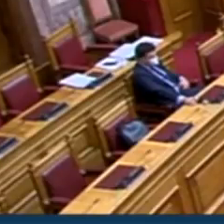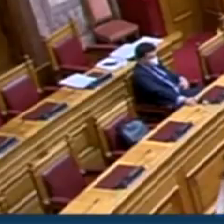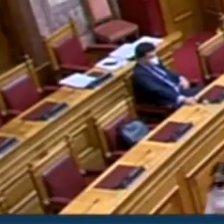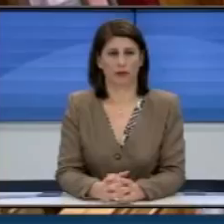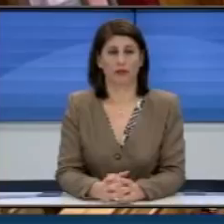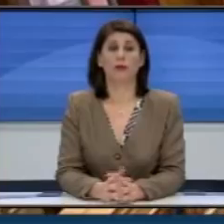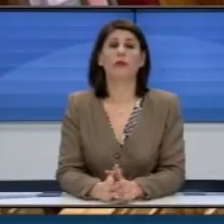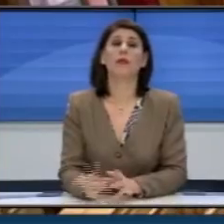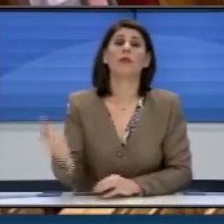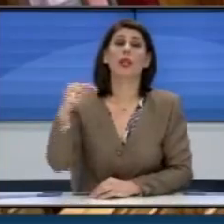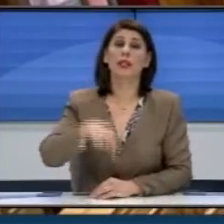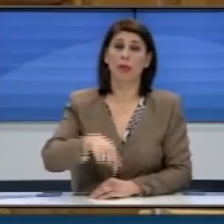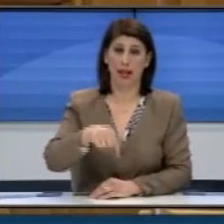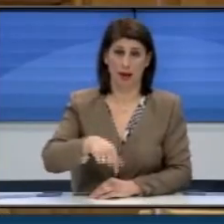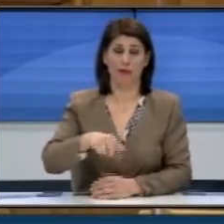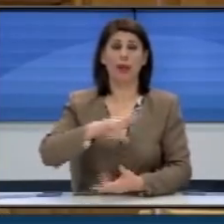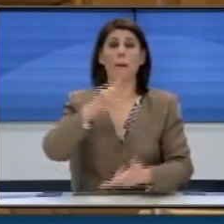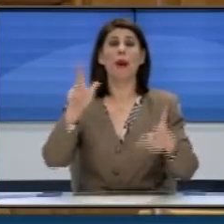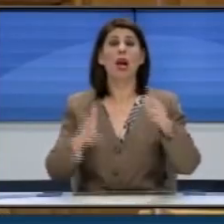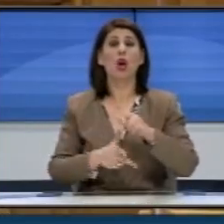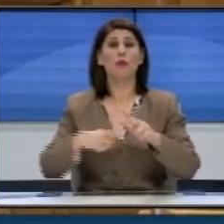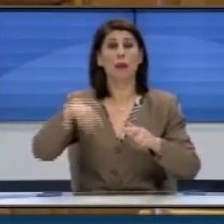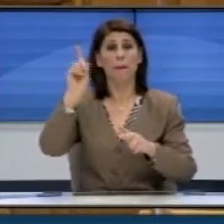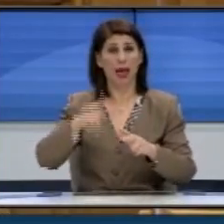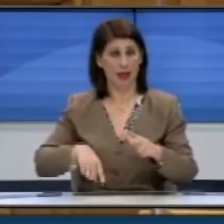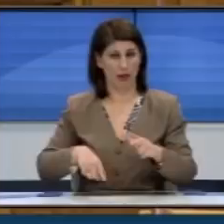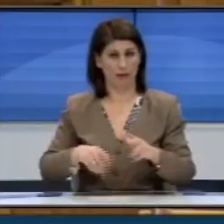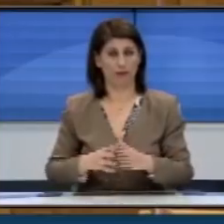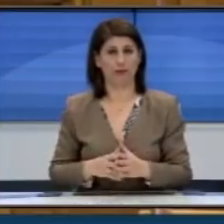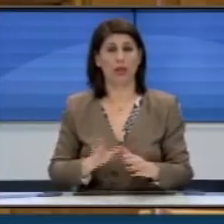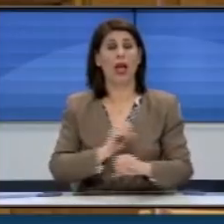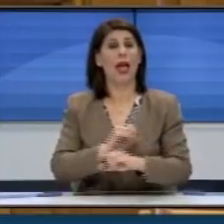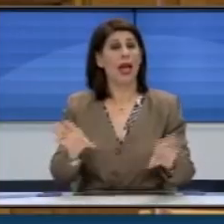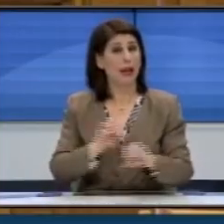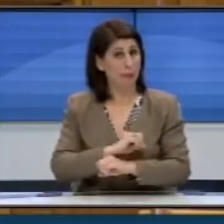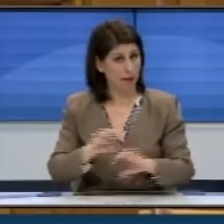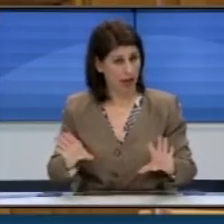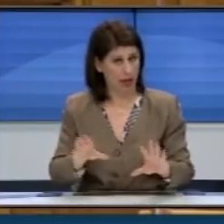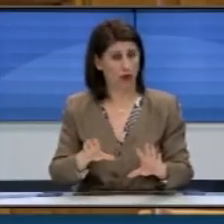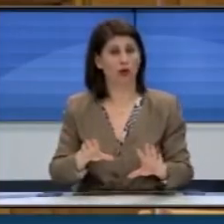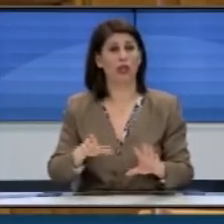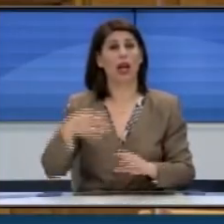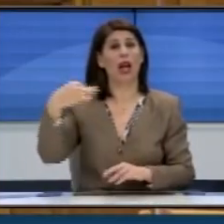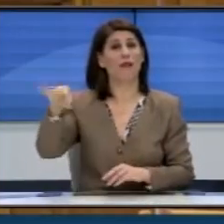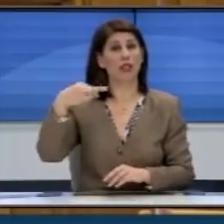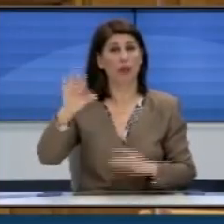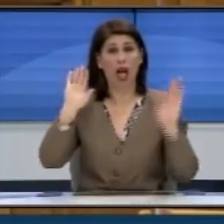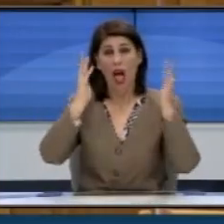Σήμερα είναι η Παγκόσμια Μέρα Ενημέρωσης και Ευαισθητοποίησης για τον